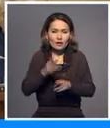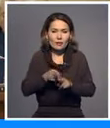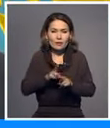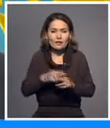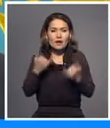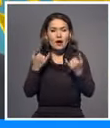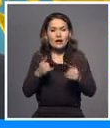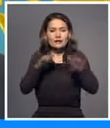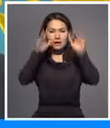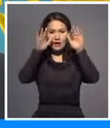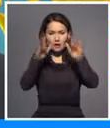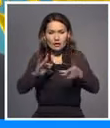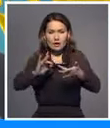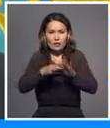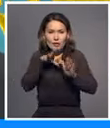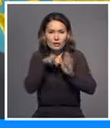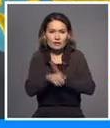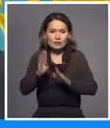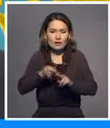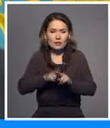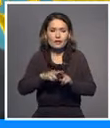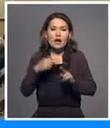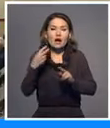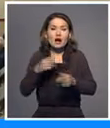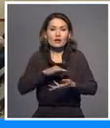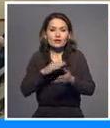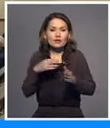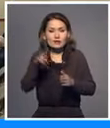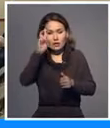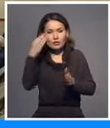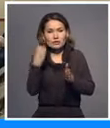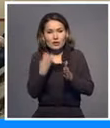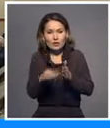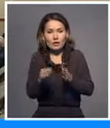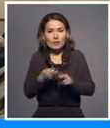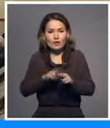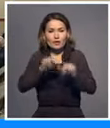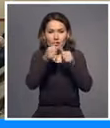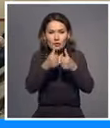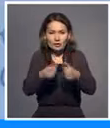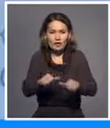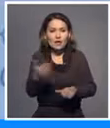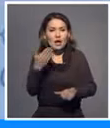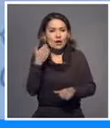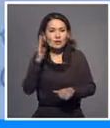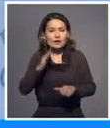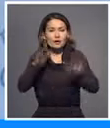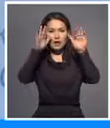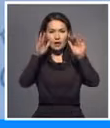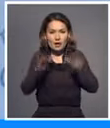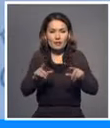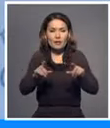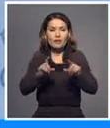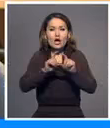тізімі қалыптасса, екінші кезеңде тапсырыс беруші осы тізімге енген тауар жеткізушілер арасында сатып алу жүргізетін болады. Ал электронды